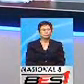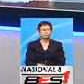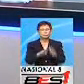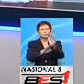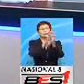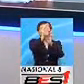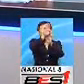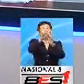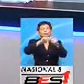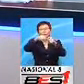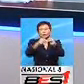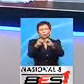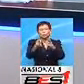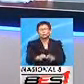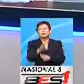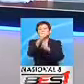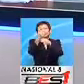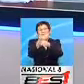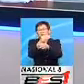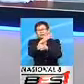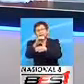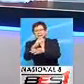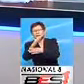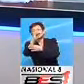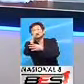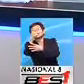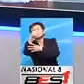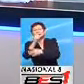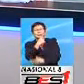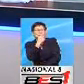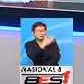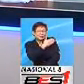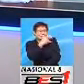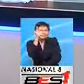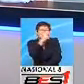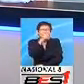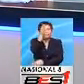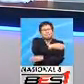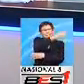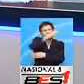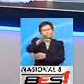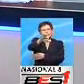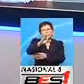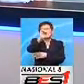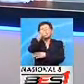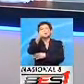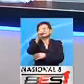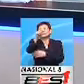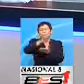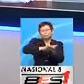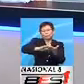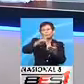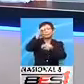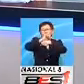pertubuhan ikatan Usahawan kecil dan sederhana Malaysia ikhlas menggesa kerajaan membatalkan pelantikan Ejen pemutihan pekerja